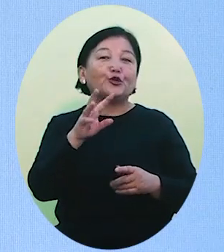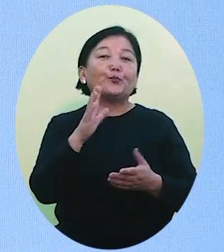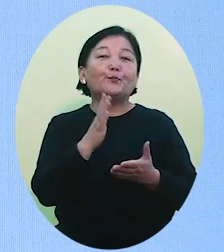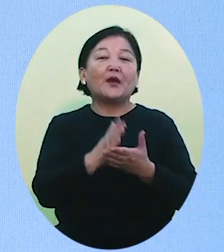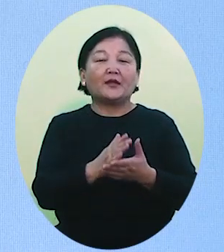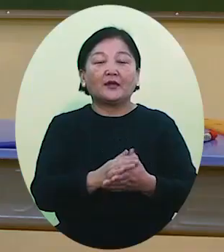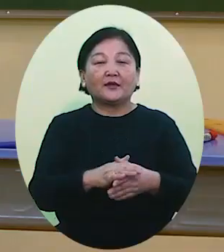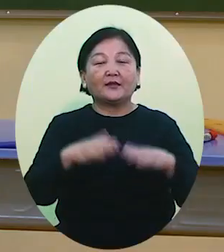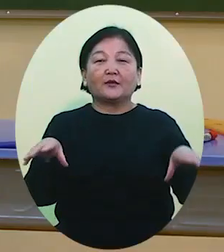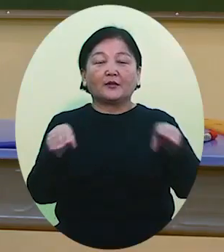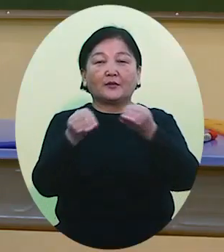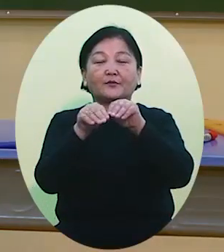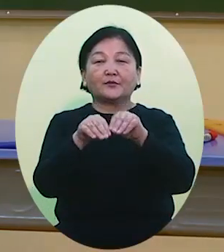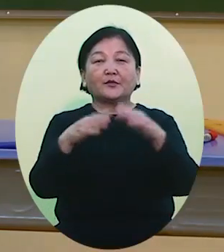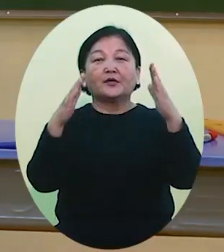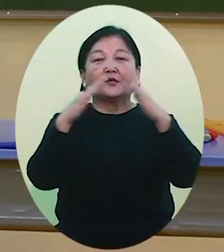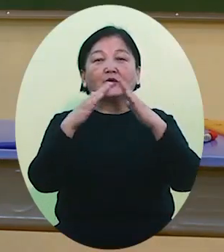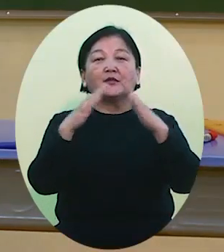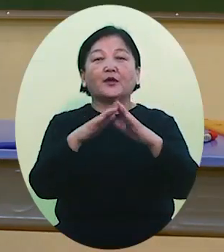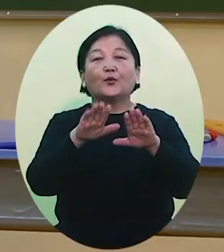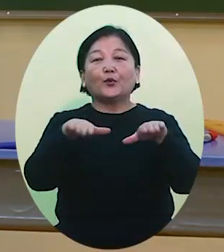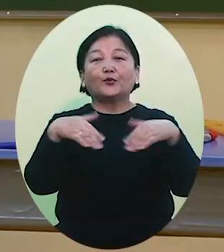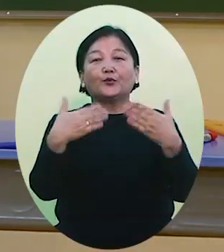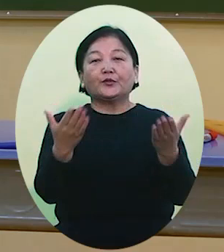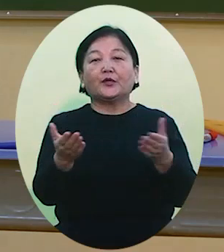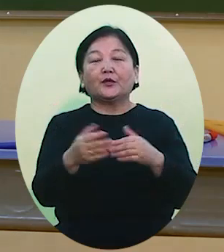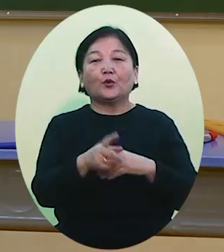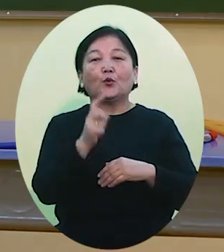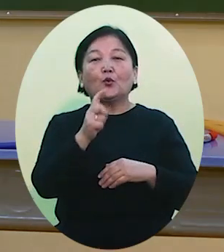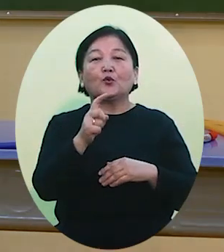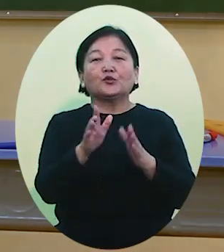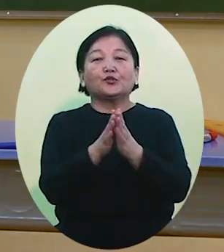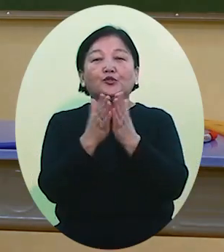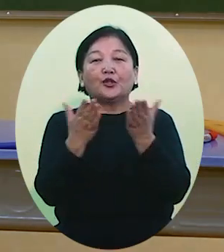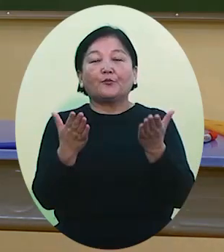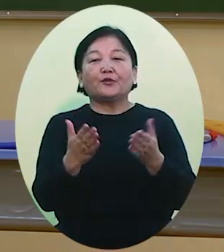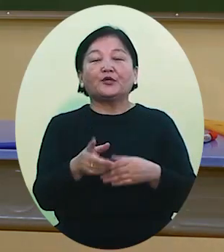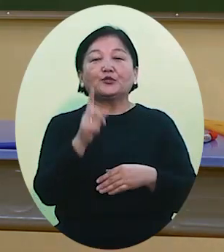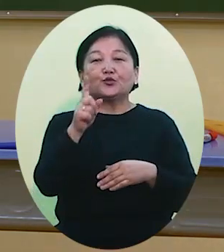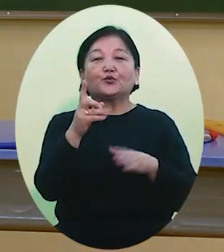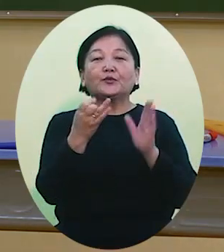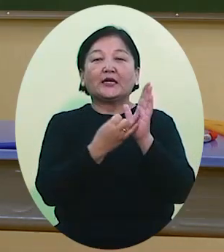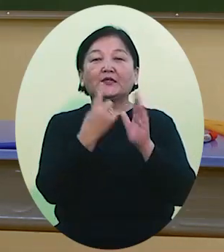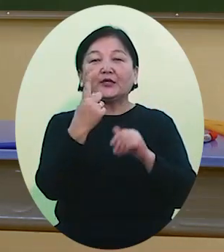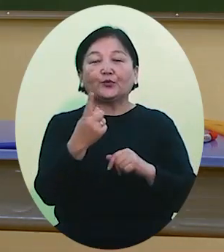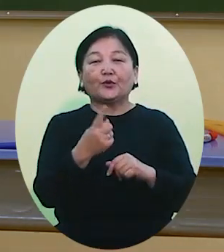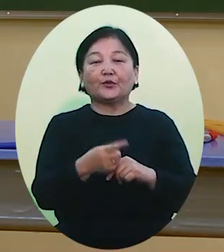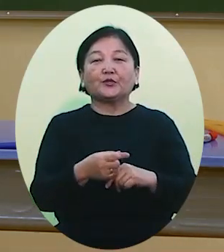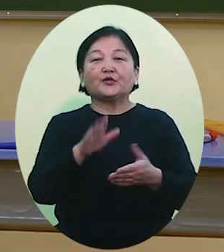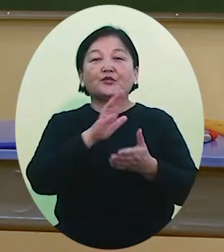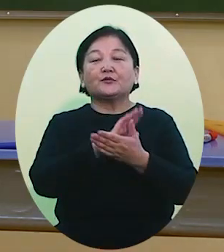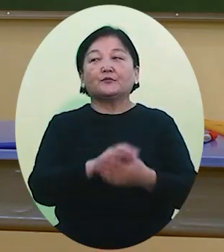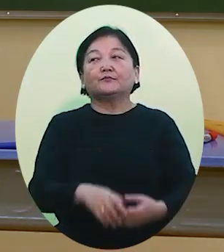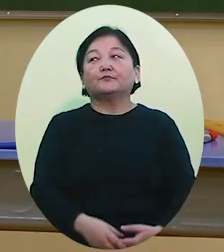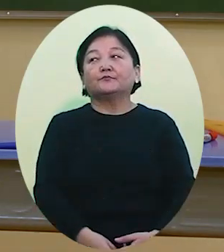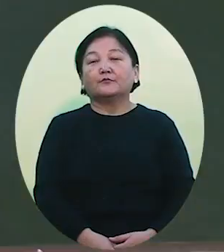байна. За тэгээд хүүхдүүдээ гэртээ энэ линкээр ороод бие даагаад хичээлээ судалж